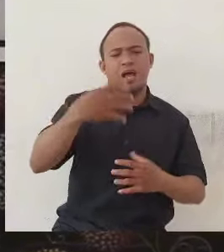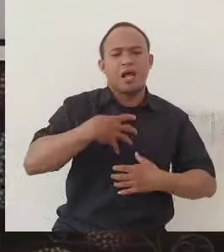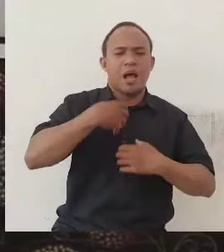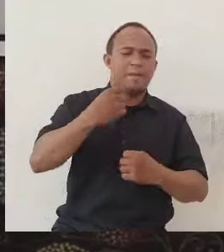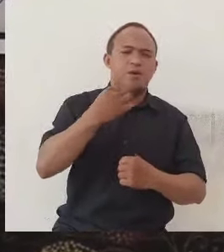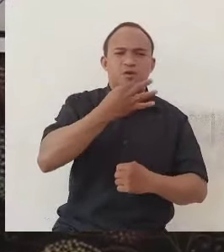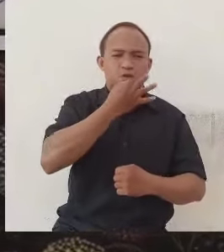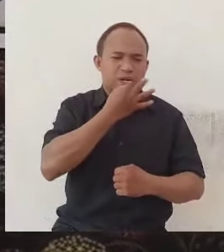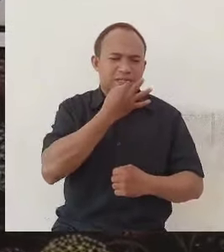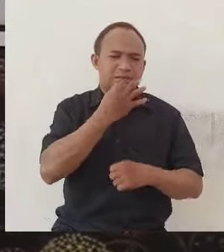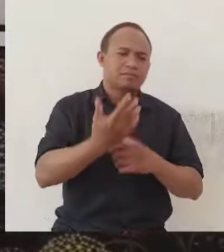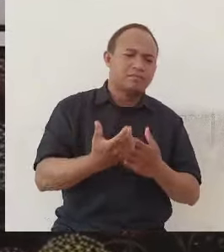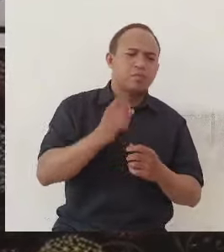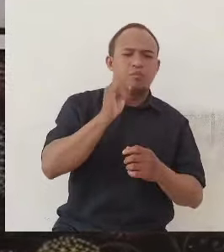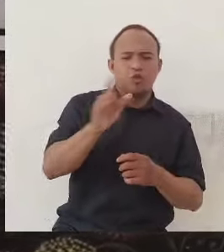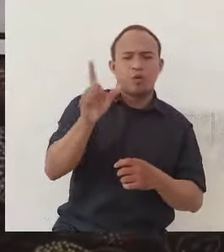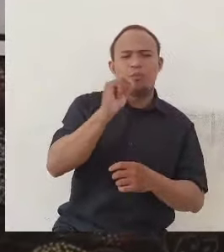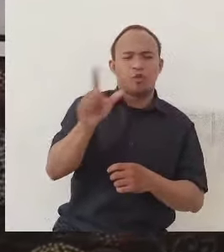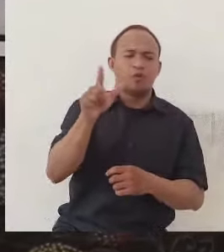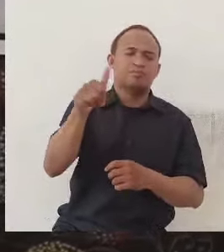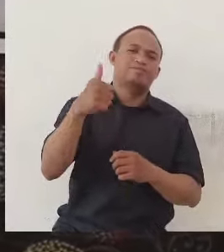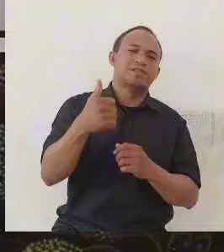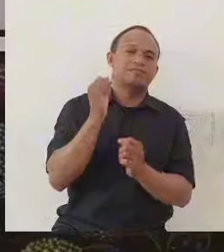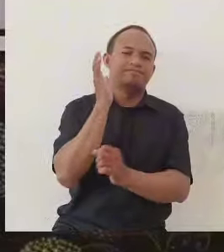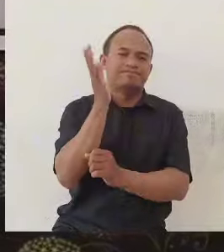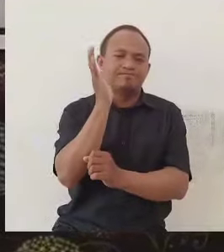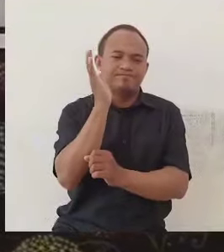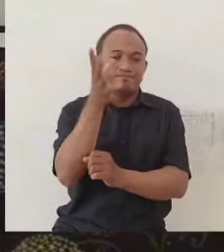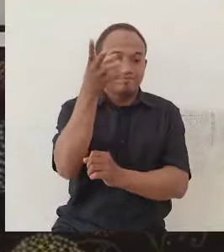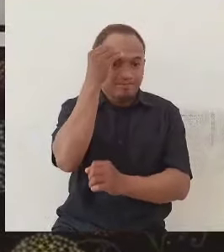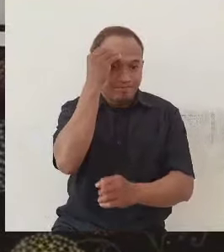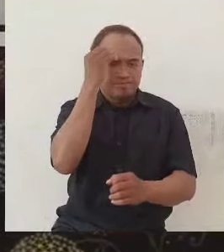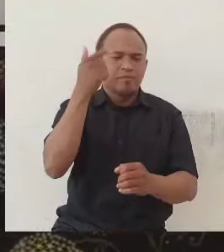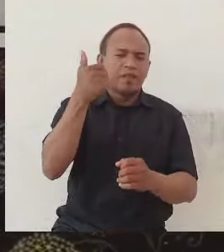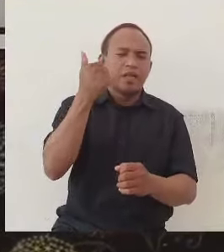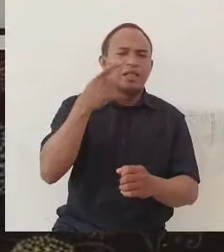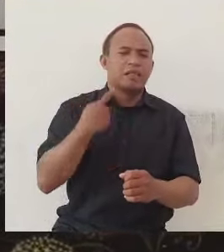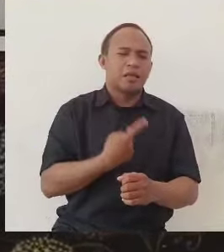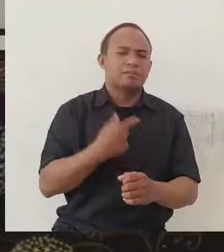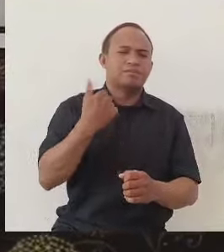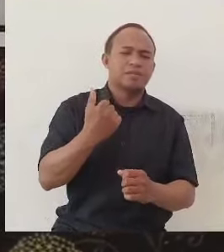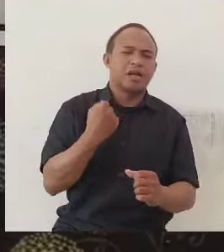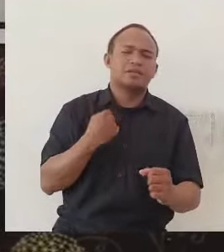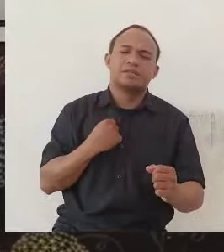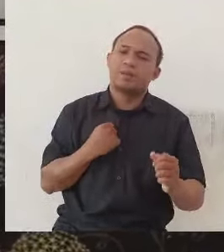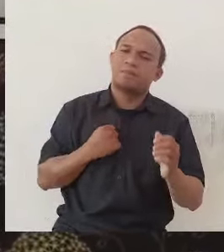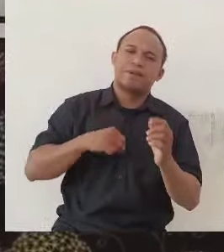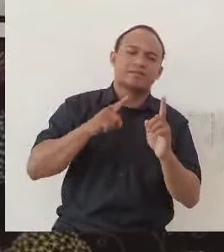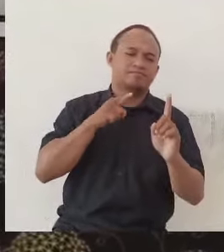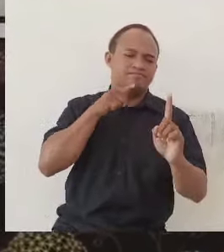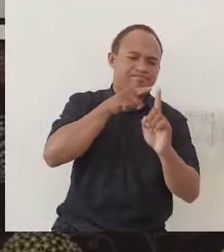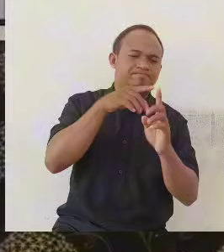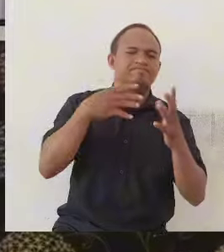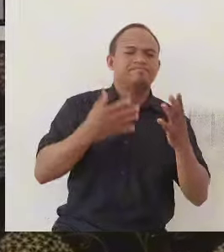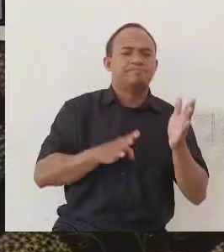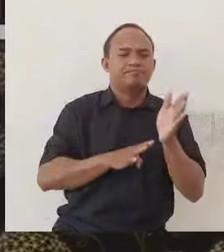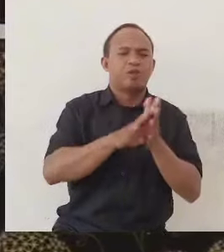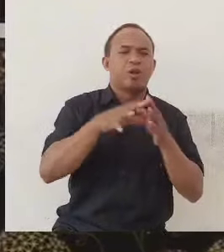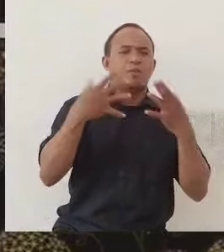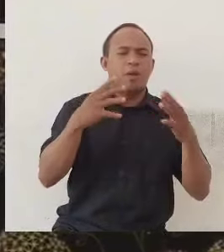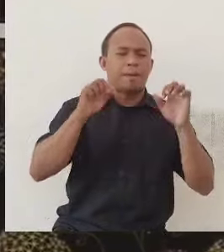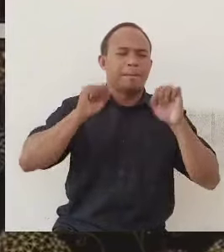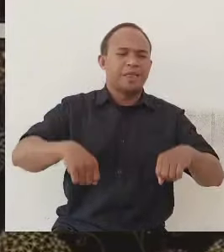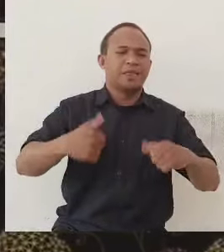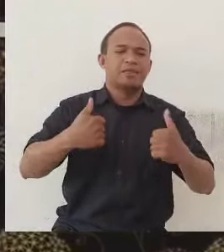jangan berharap pada wasit, tapi kita betul-betul menunjukkan prestasi bahwa kita bisa mencapai prestasi hingga